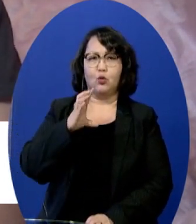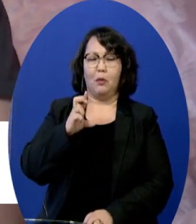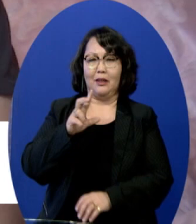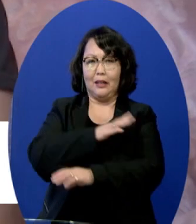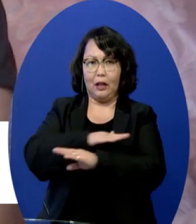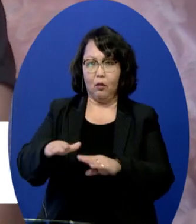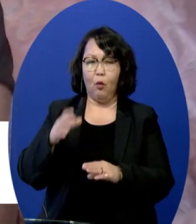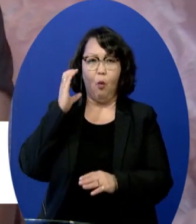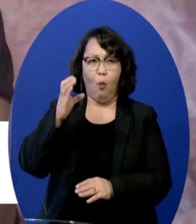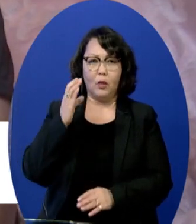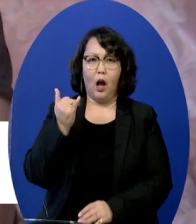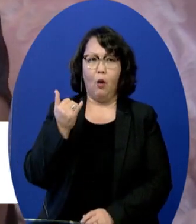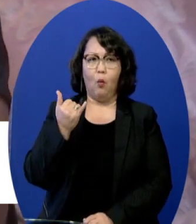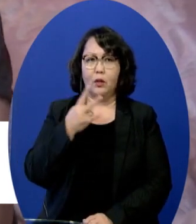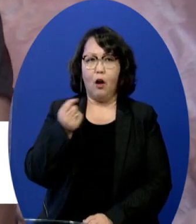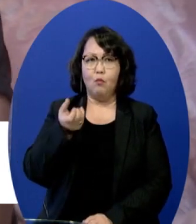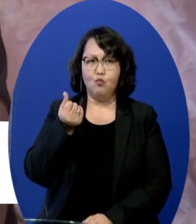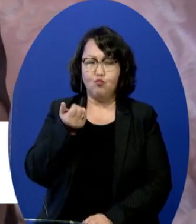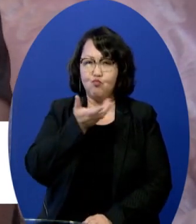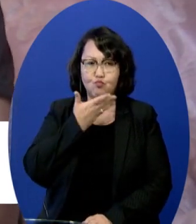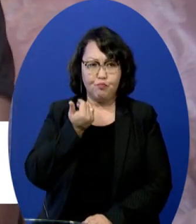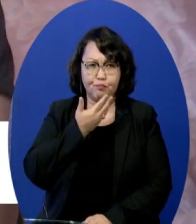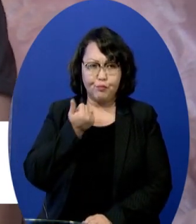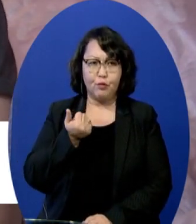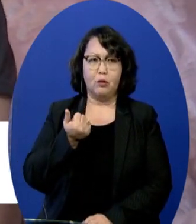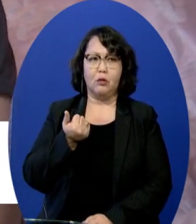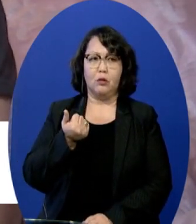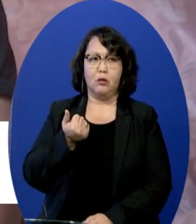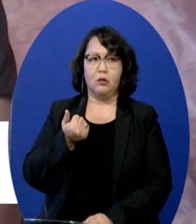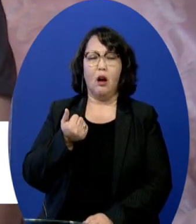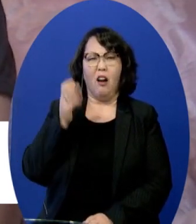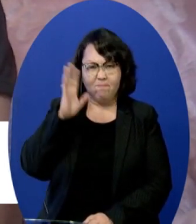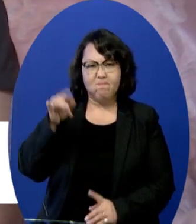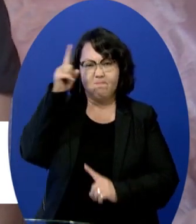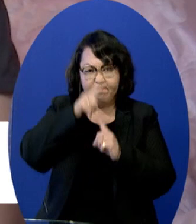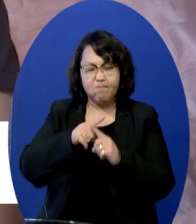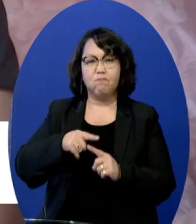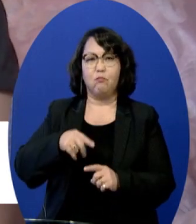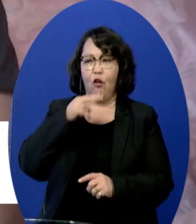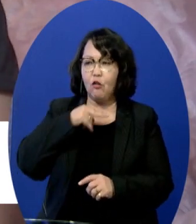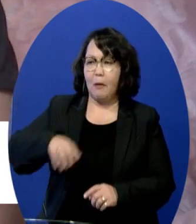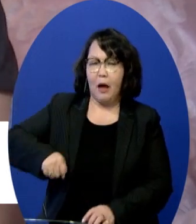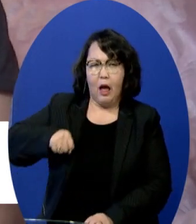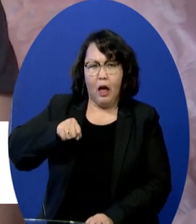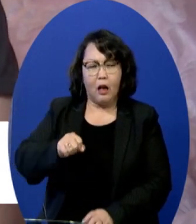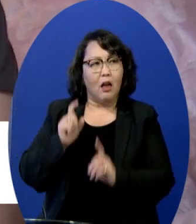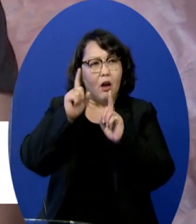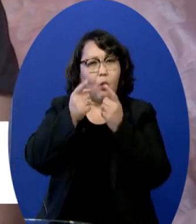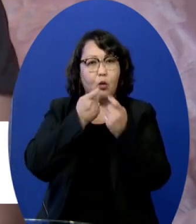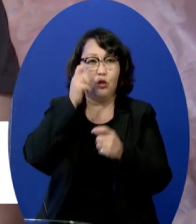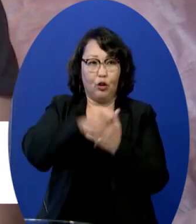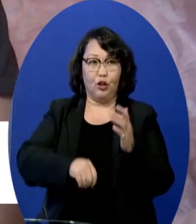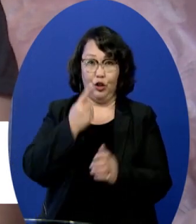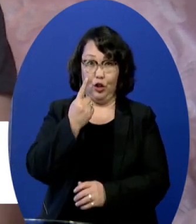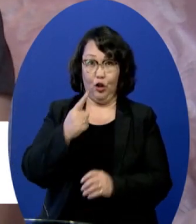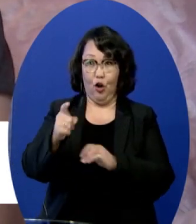мөнгө юу гуртал хуралд мурдал нь очив тийм юм тахт ноцтгөл байсан штэ. Тэгэл нэг өдөр нэг хуралд очиогүй л